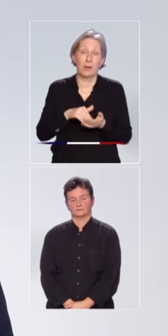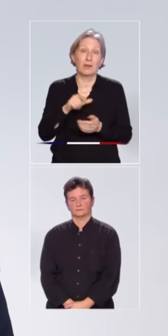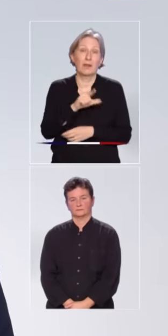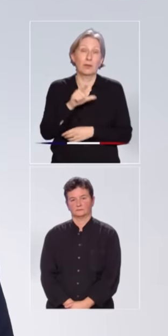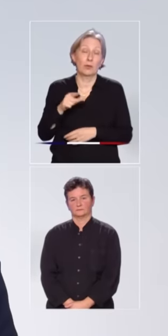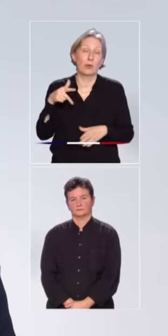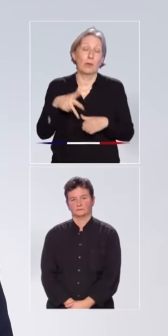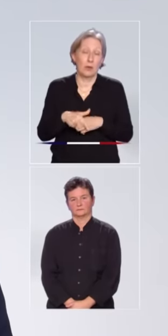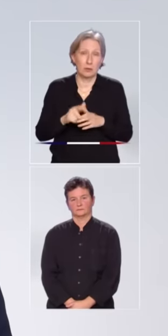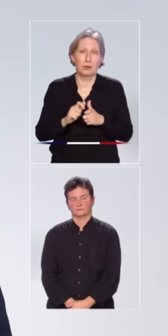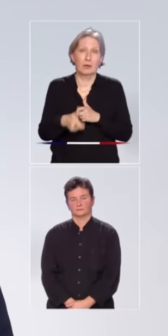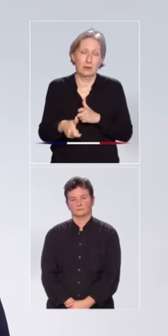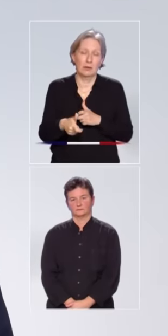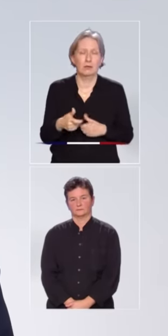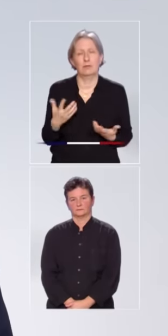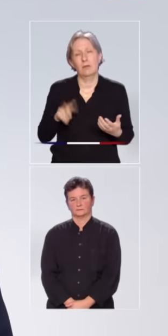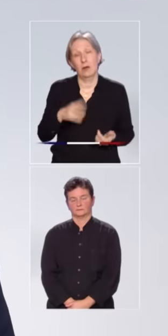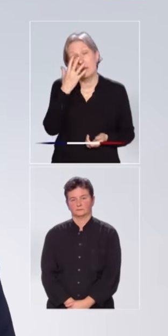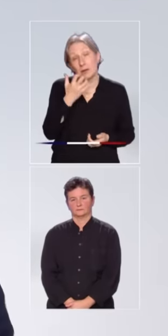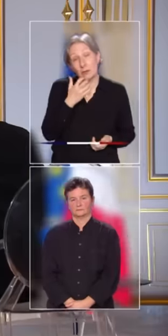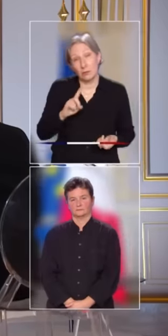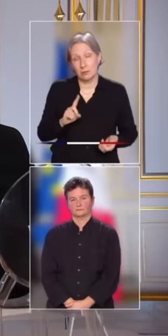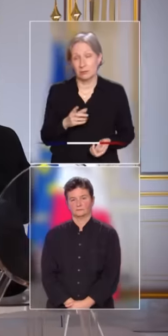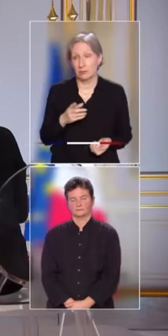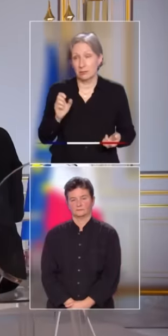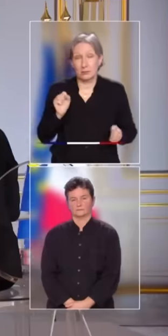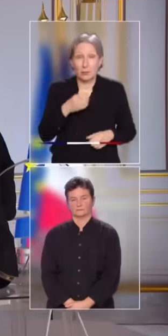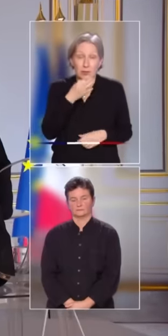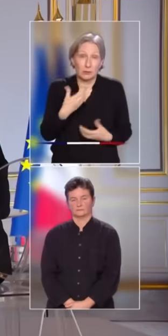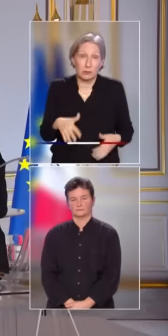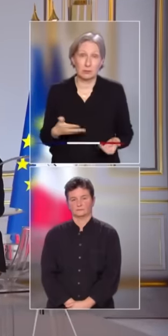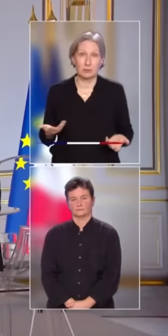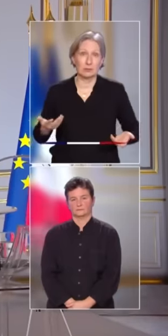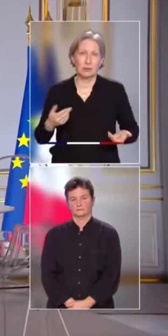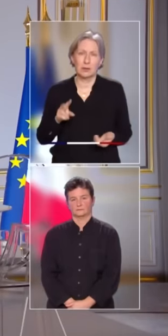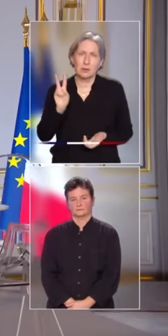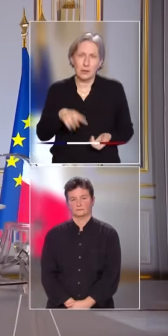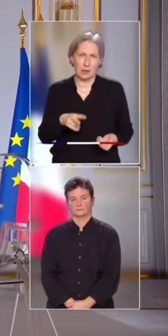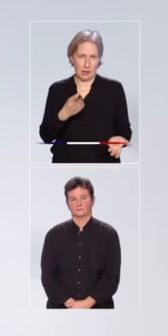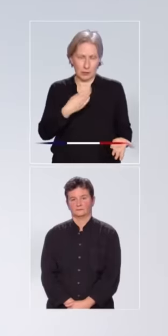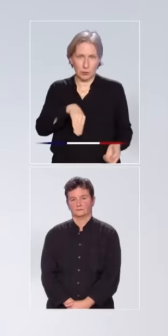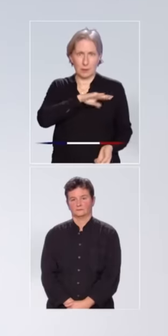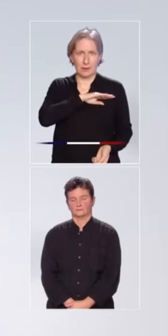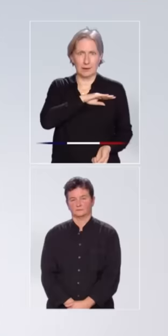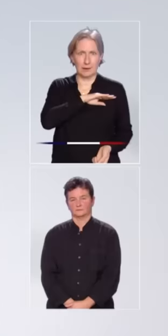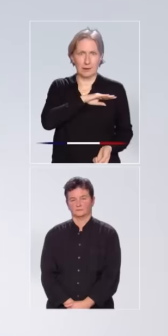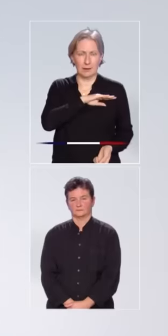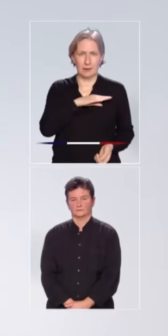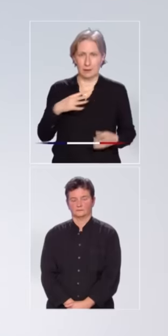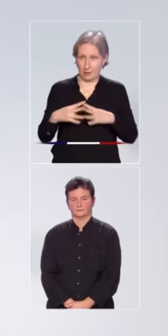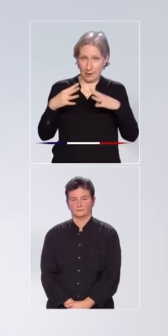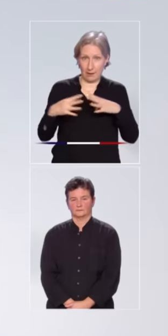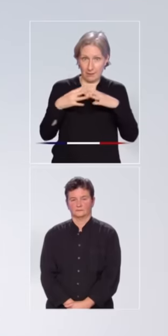Écoutez, ça n'est pas sérieux. C'est tout ce que je peux vous dire. Ça n'est pas sérieux parce que la responsabilité de cette guerre,